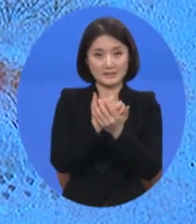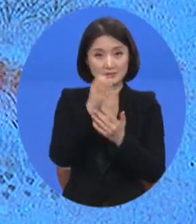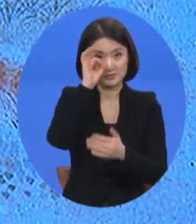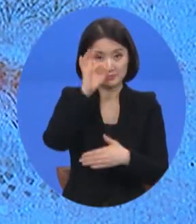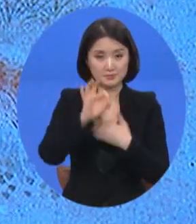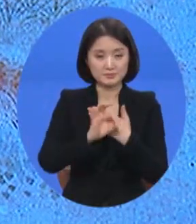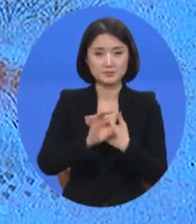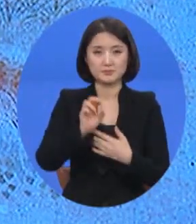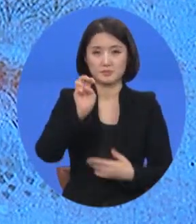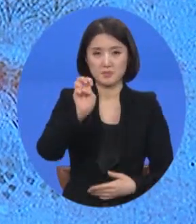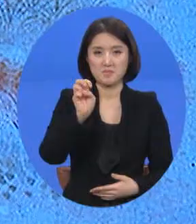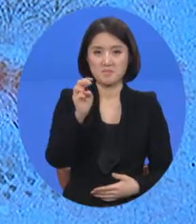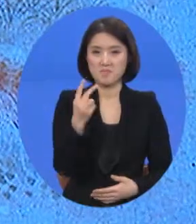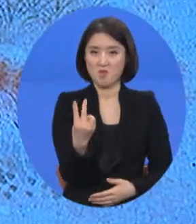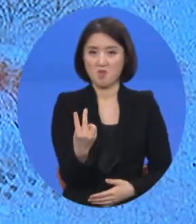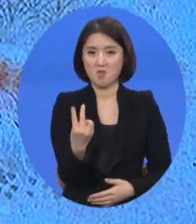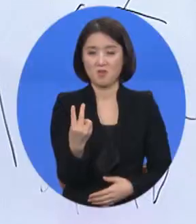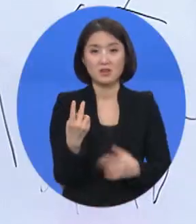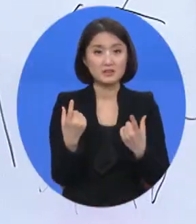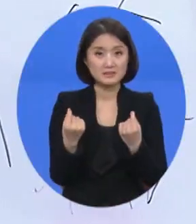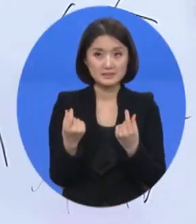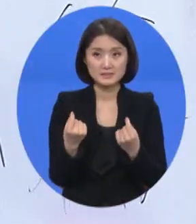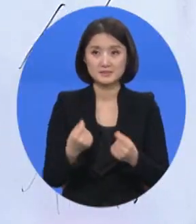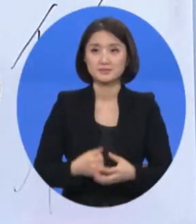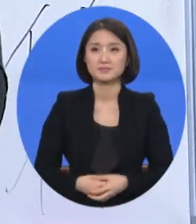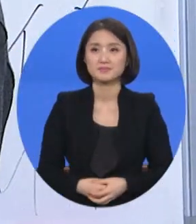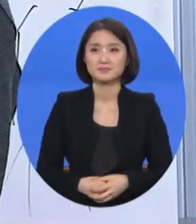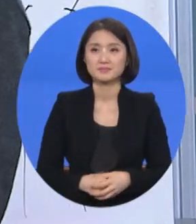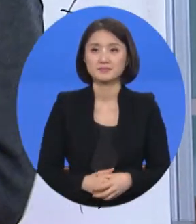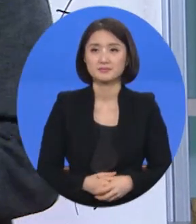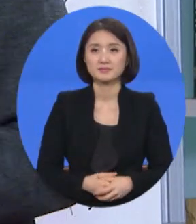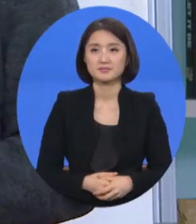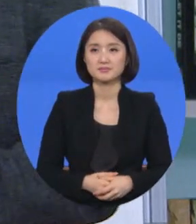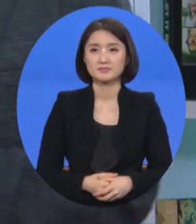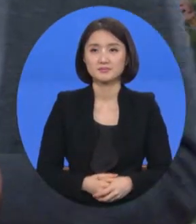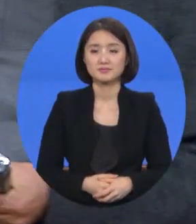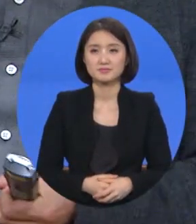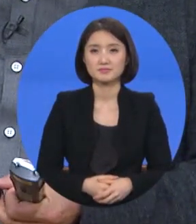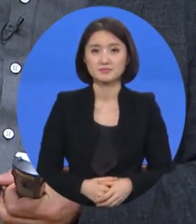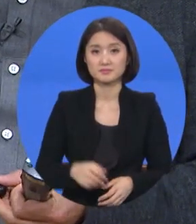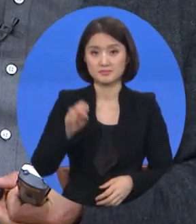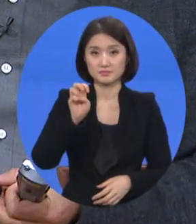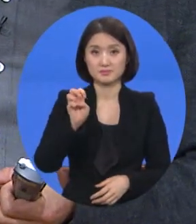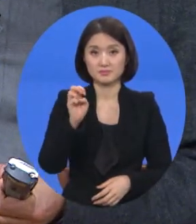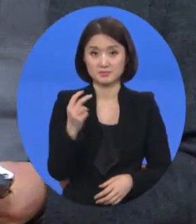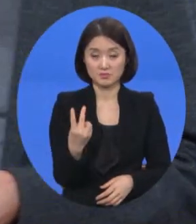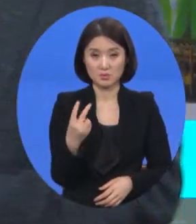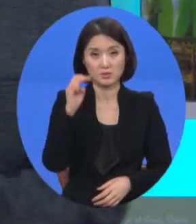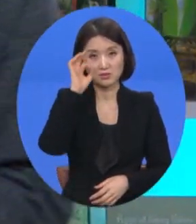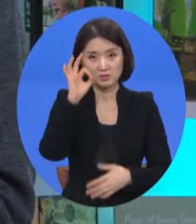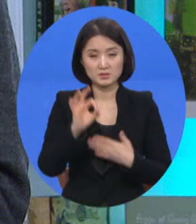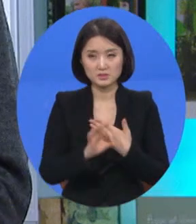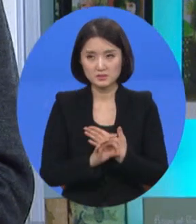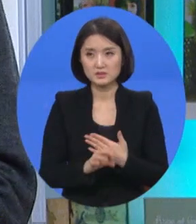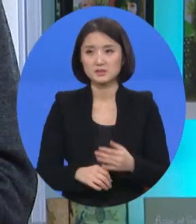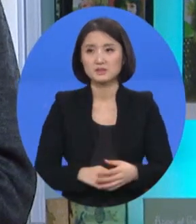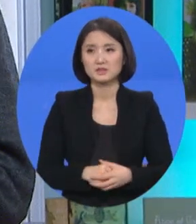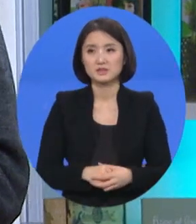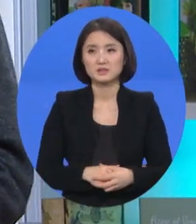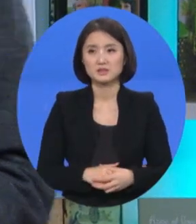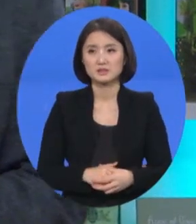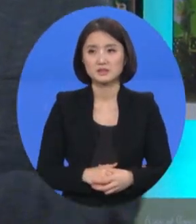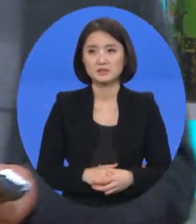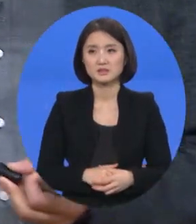묘 입니다 그저 한자로 고양이는 몇 자를 일으켰습니다 이 몇자 를 쓰면 이 몇 자 와